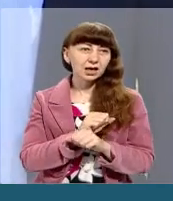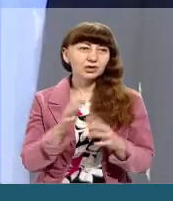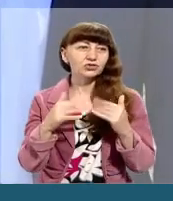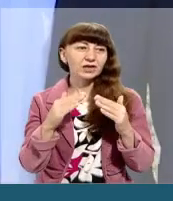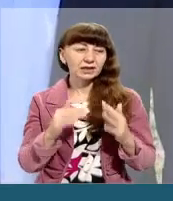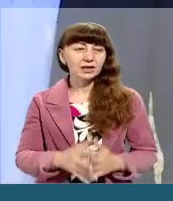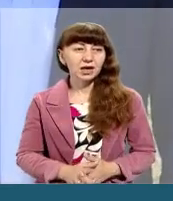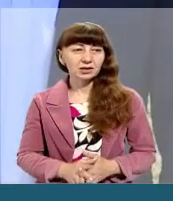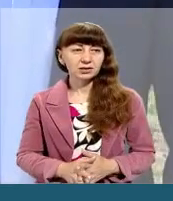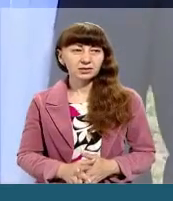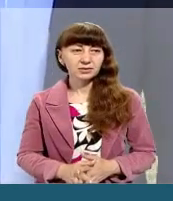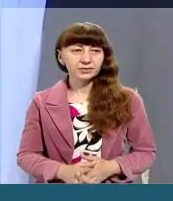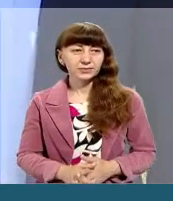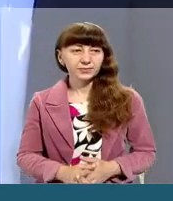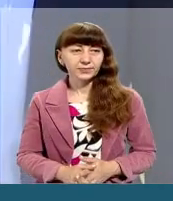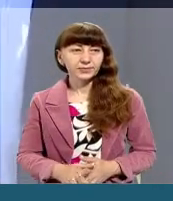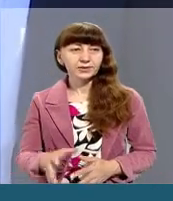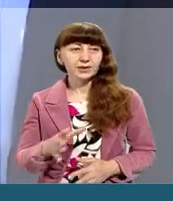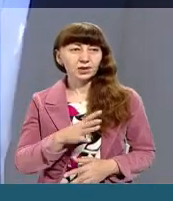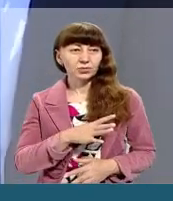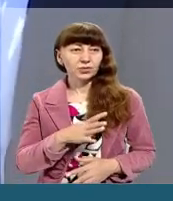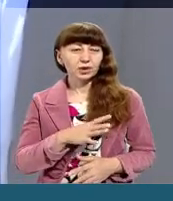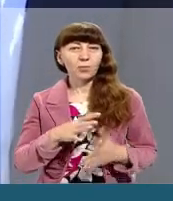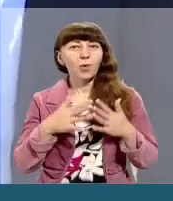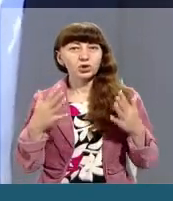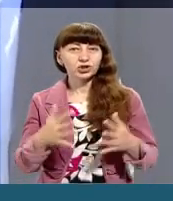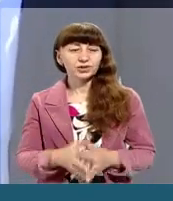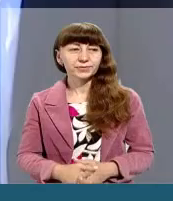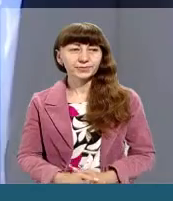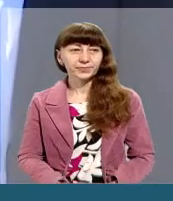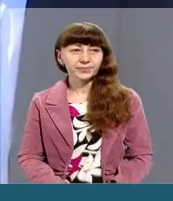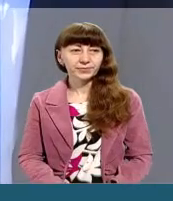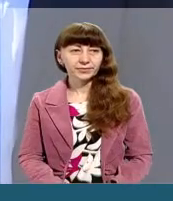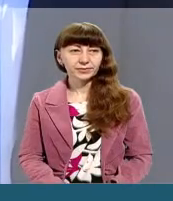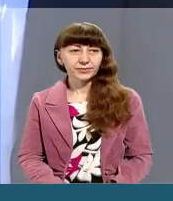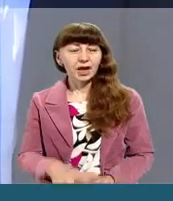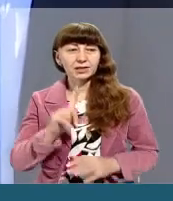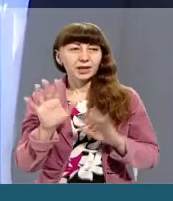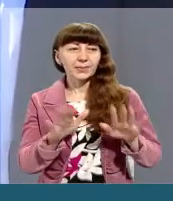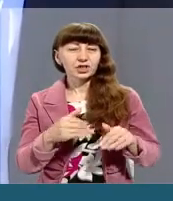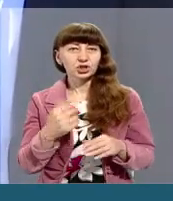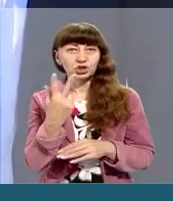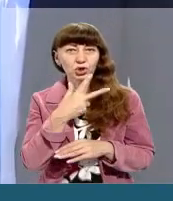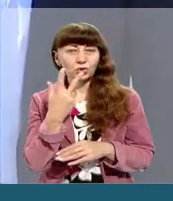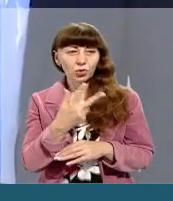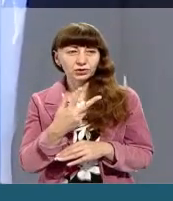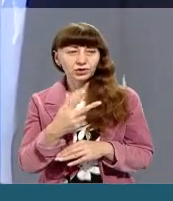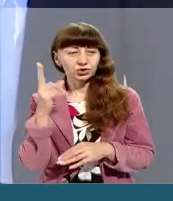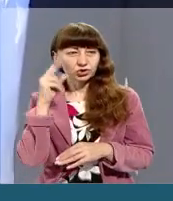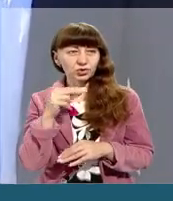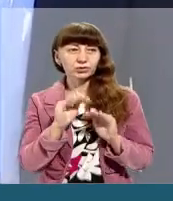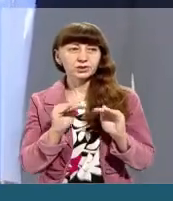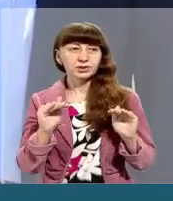лагерях, таких оздоровительных лагерях, было с каждым годом больше. Вот у нас за последние 3 года количество